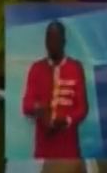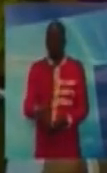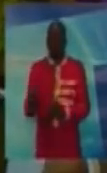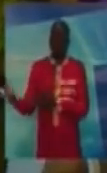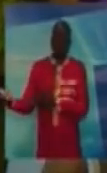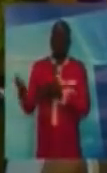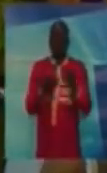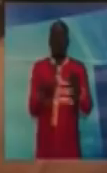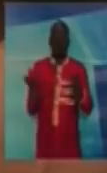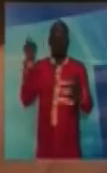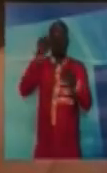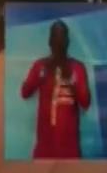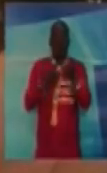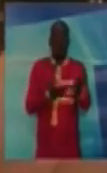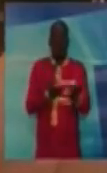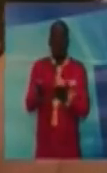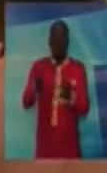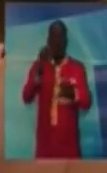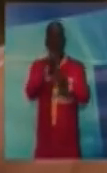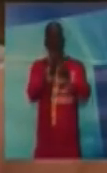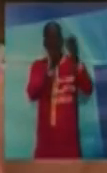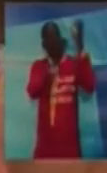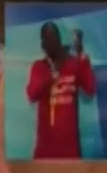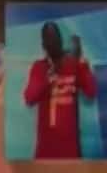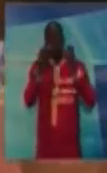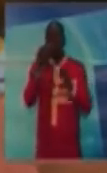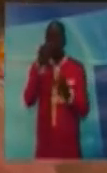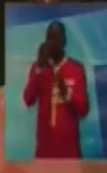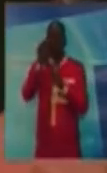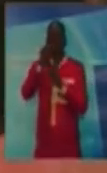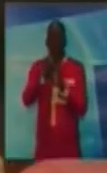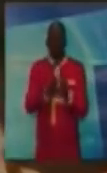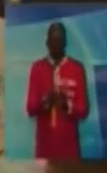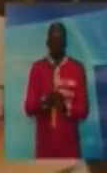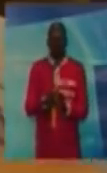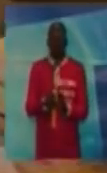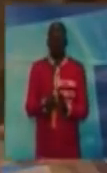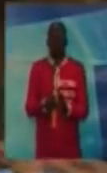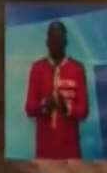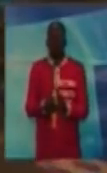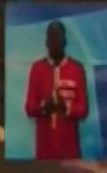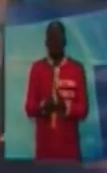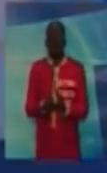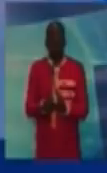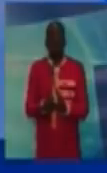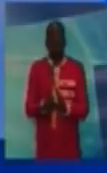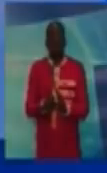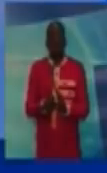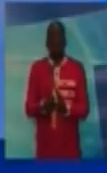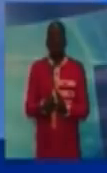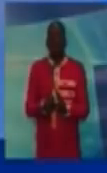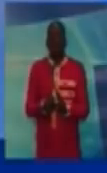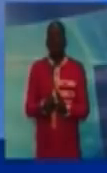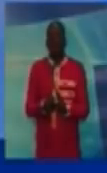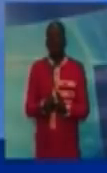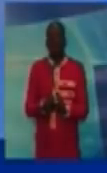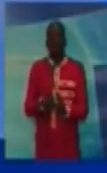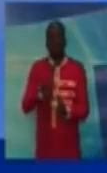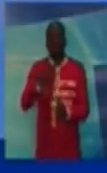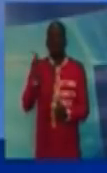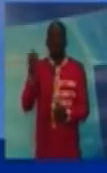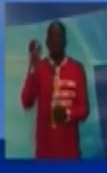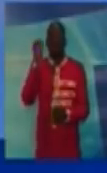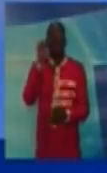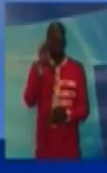référés vers des services de prise en charge nutritionnelle. Autre point